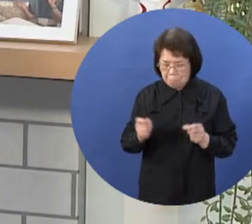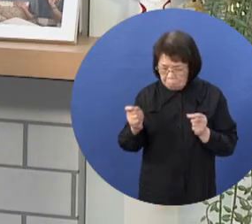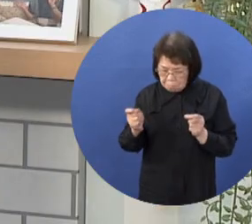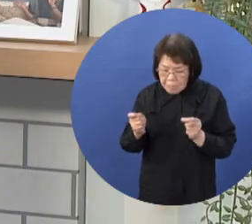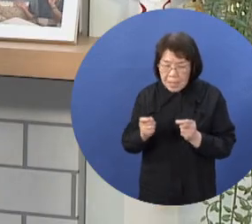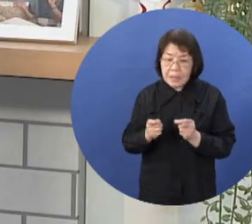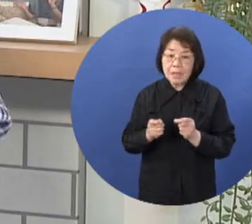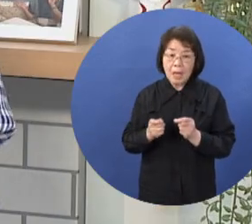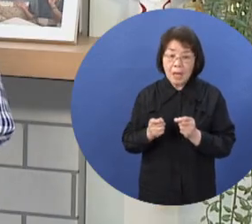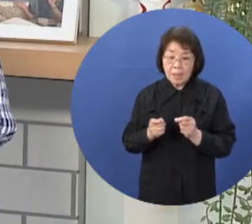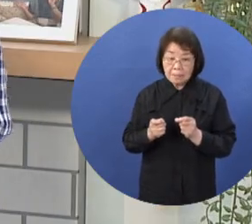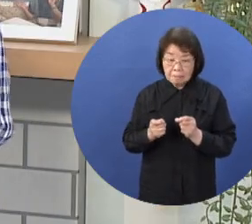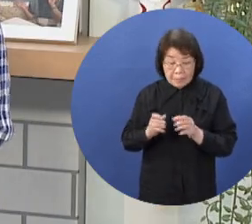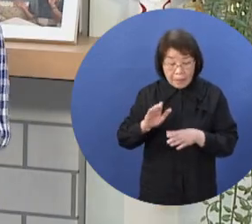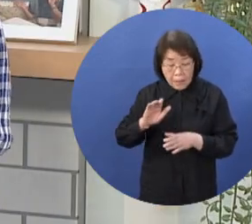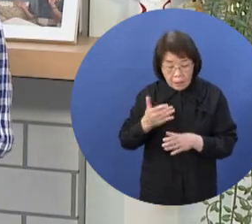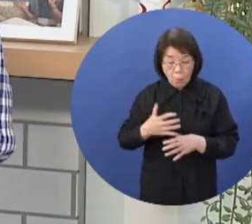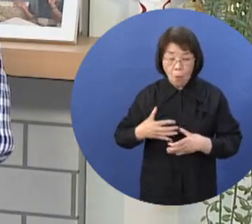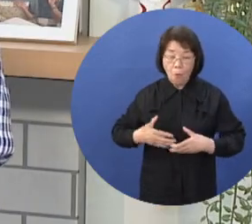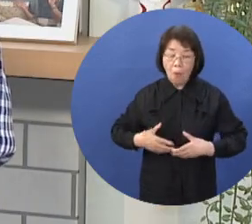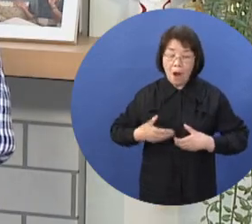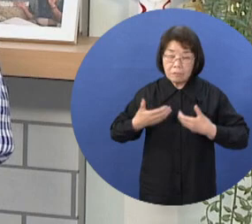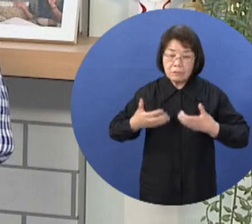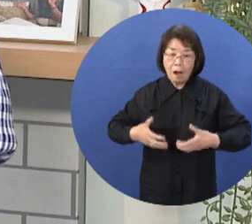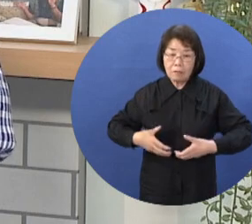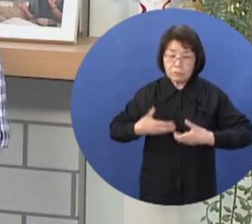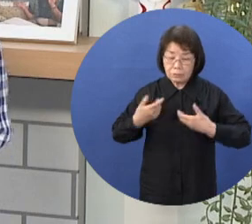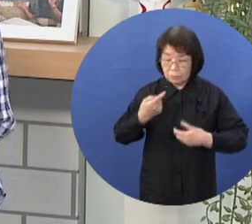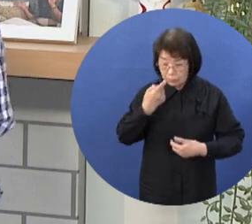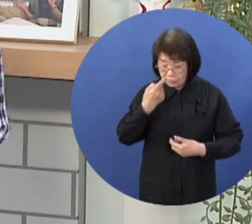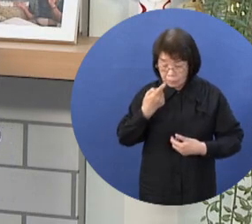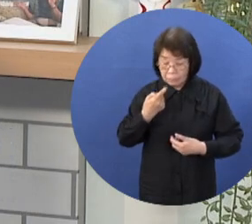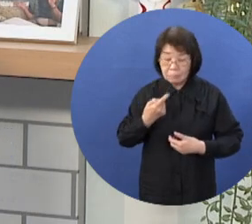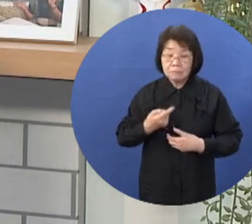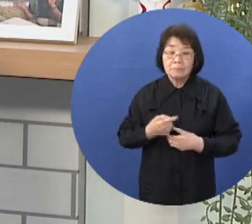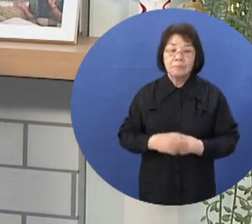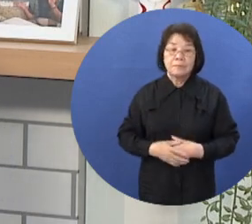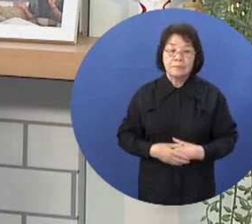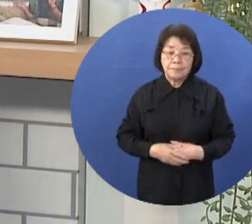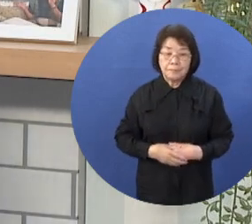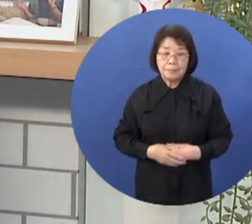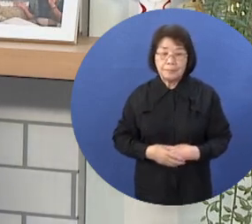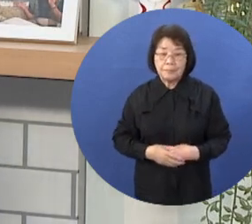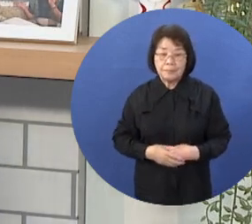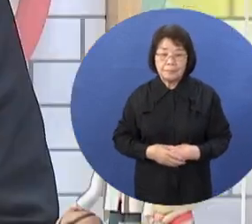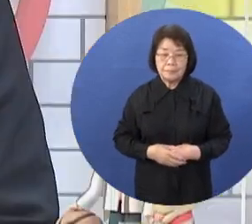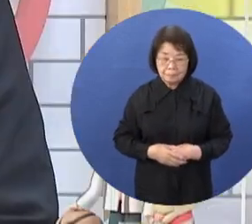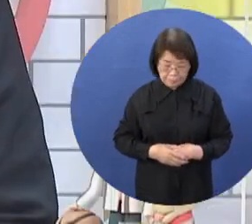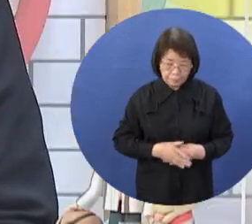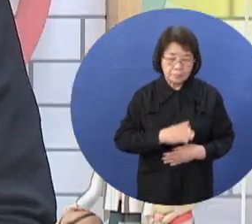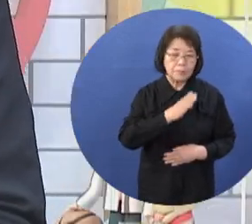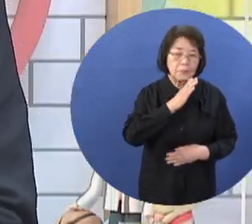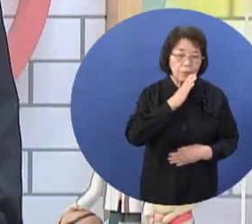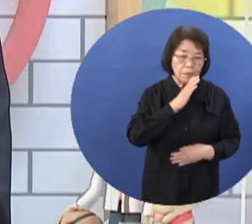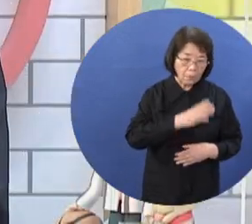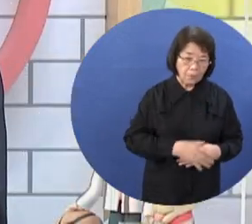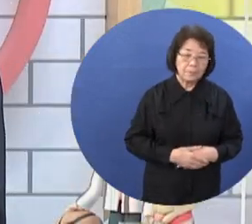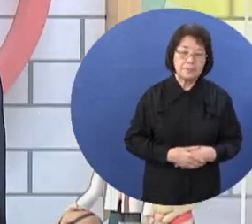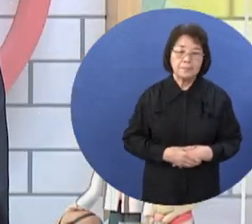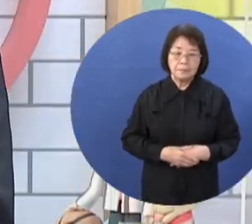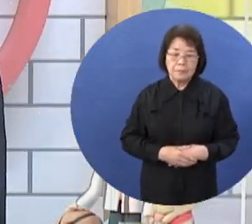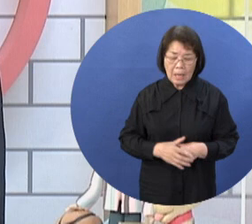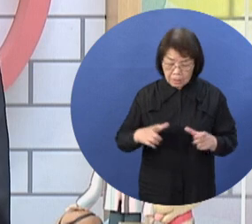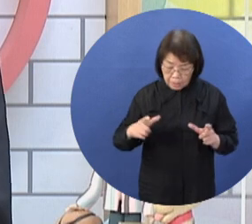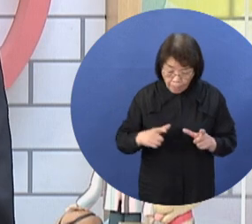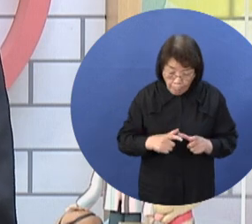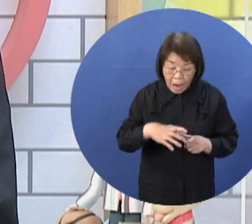い映像だけでもこうワクワクするというか、はい、こう湧いてくるものがあります ね 本当にやっぱもうね、一瞬で